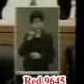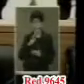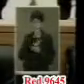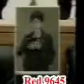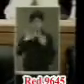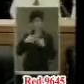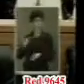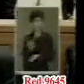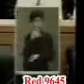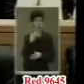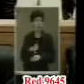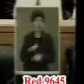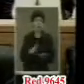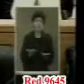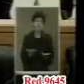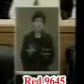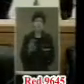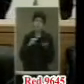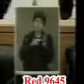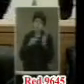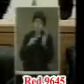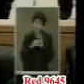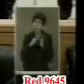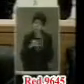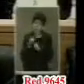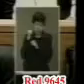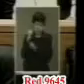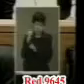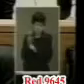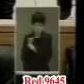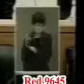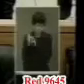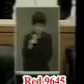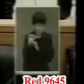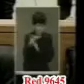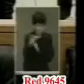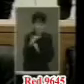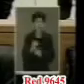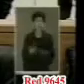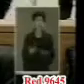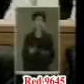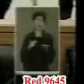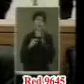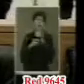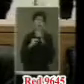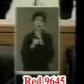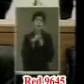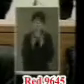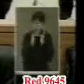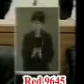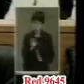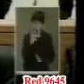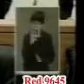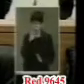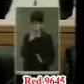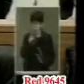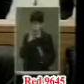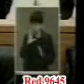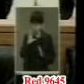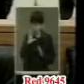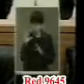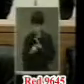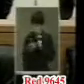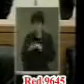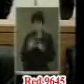รียบร้อยนี่ก่อนที่ผู้ชุมนุมชุดใหญ่จะตามเข้าไปนี่เป็นเพียงแค่85คนหลังจ